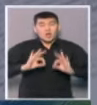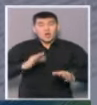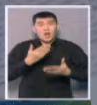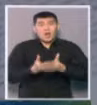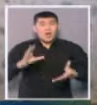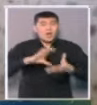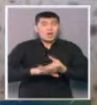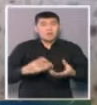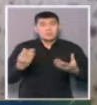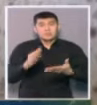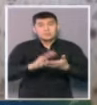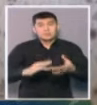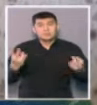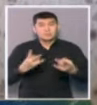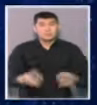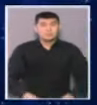бітімгершілікке келсе дейді.